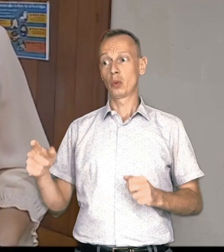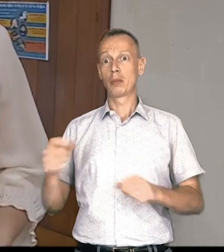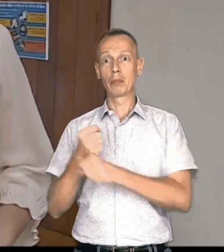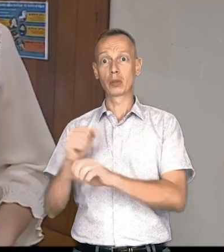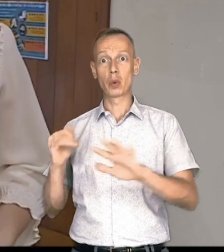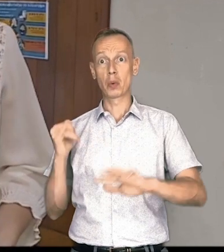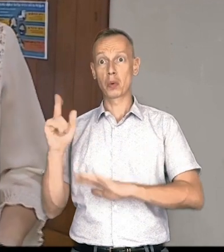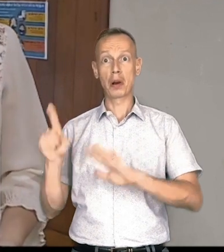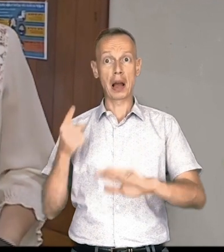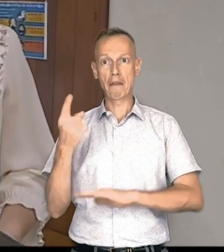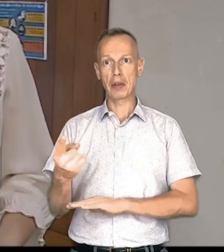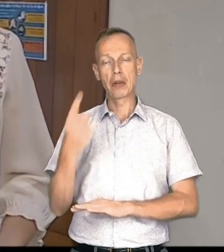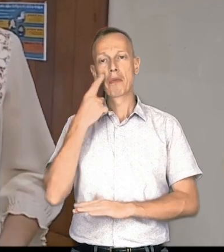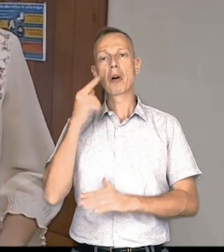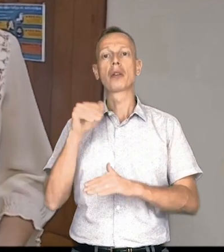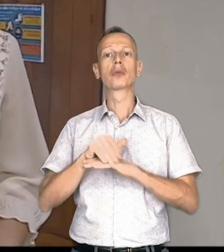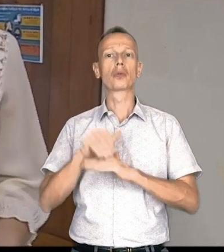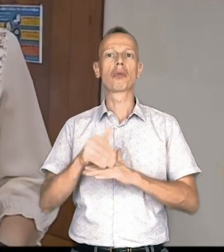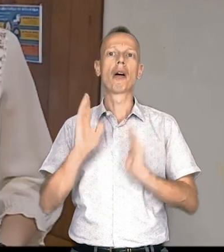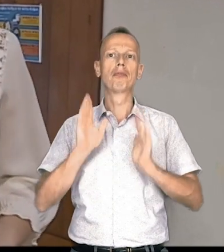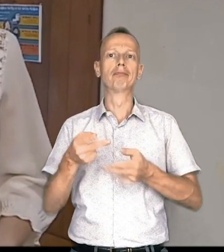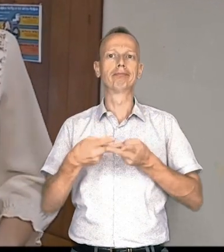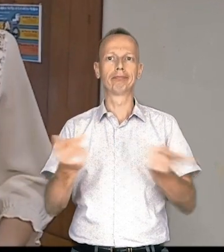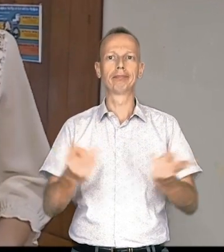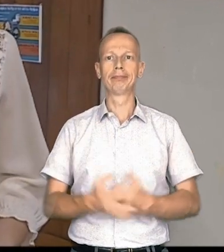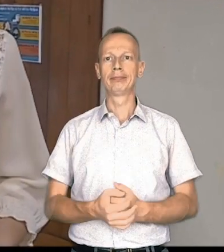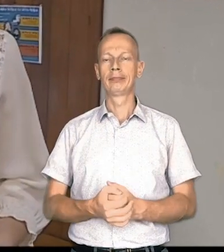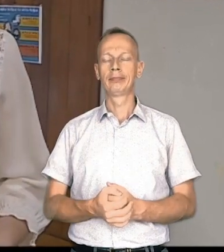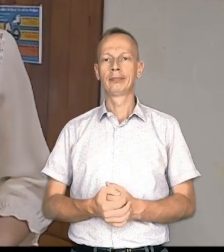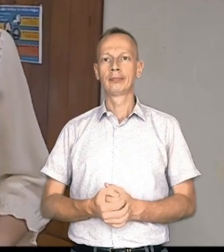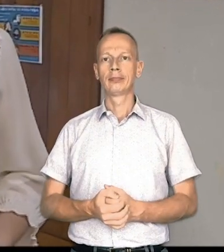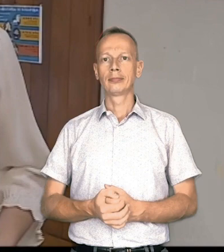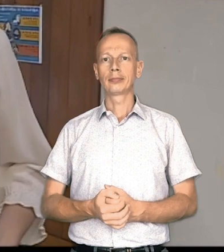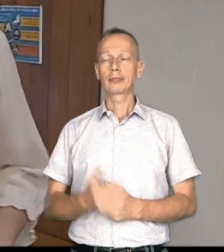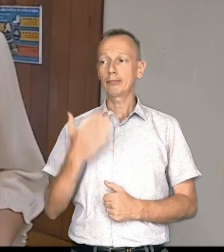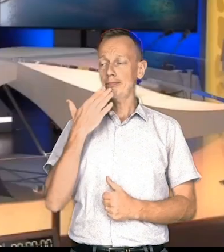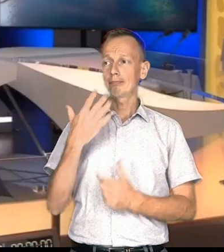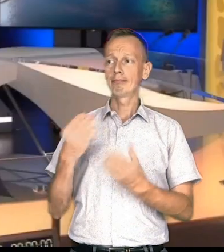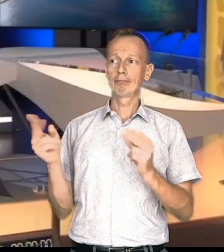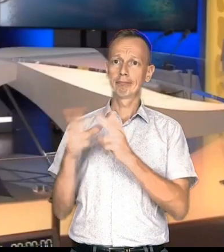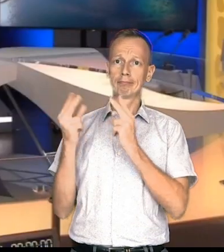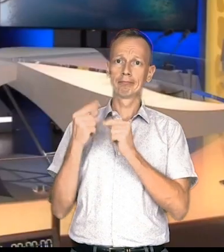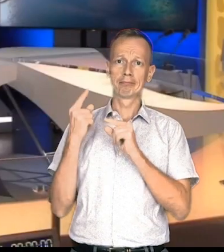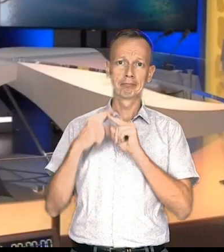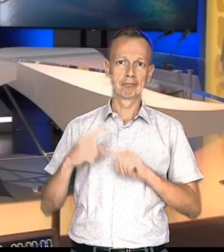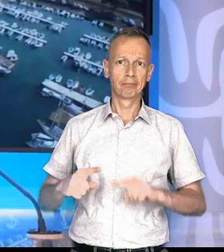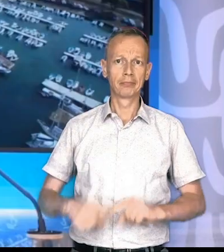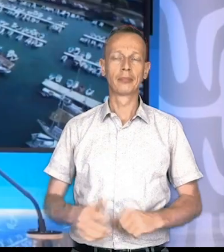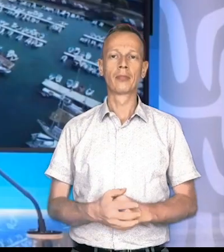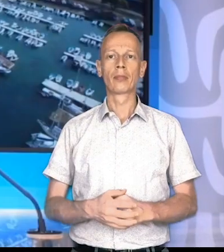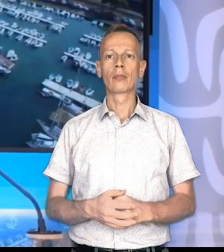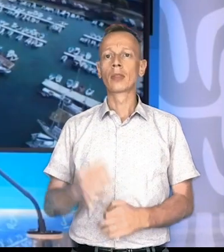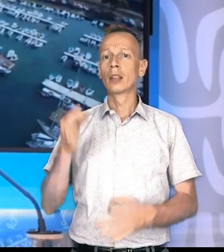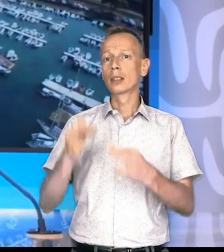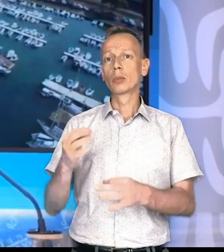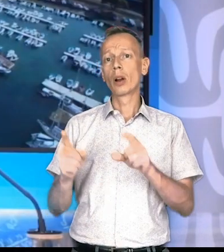jurés. L'accusé encourt la réclusion criminelle à perpétuité. Le verdict est attendu en fin de journée. Oui, merci à Lucille et